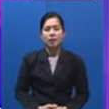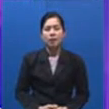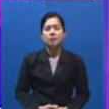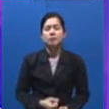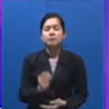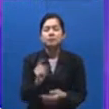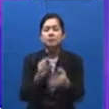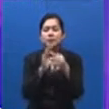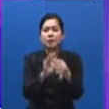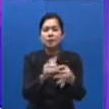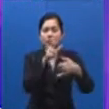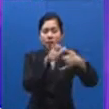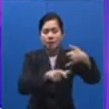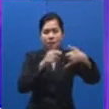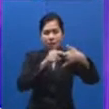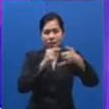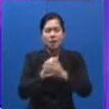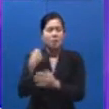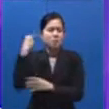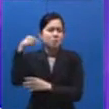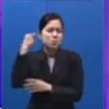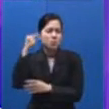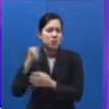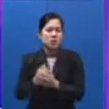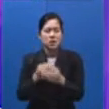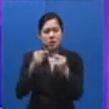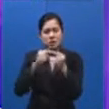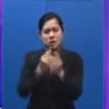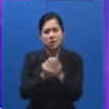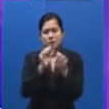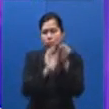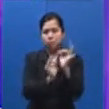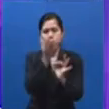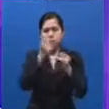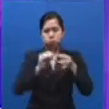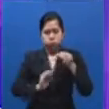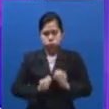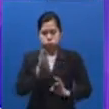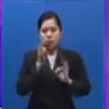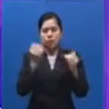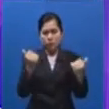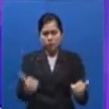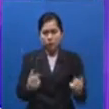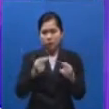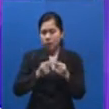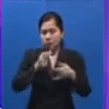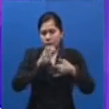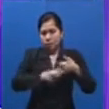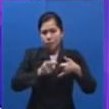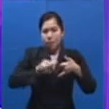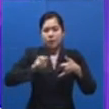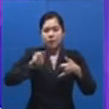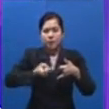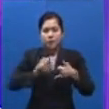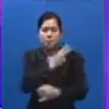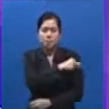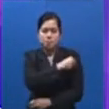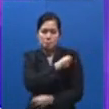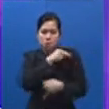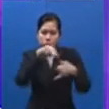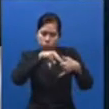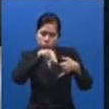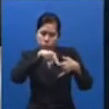ส่วนความคืบหน้าอาการของนางสังเวียนรักษาเพชรผู้ป่วยจากเหตุจุดไฟเผาตัวเองขณะนี้อาการทรงตัวแพทย์ต้องดูแลอย่างใกล้ชิด